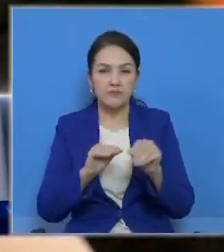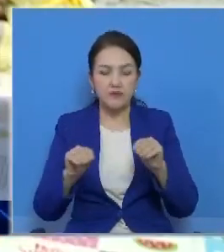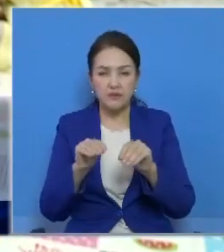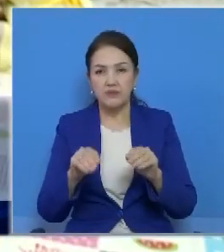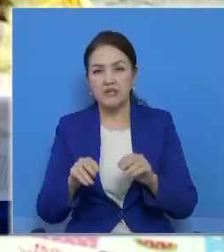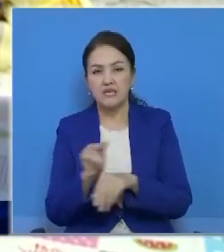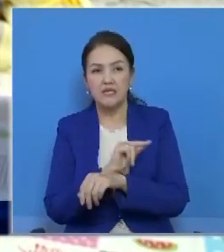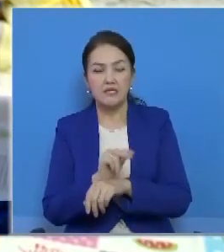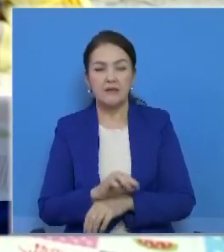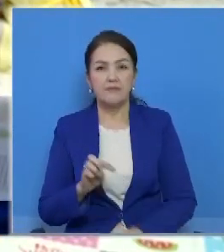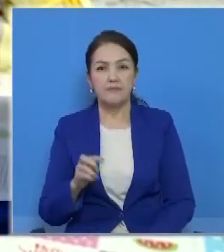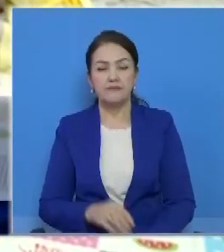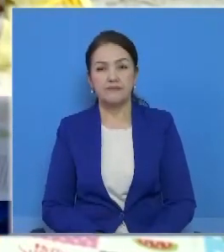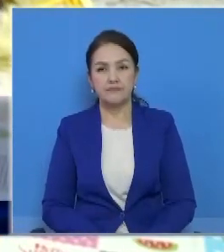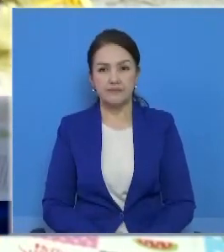песочной терапии